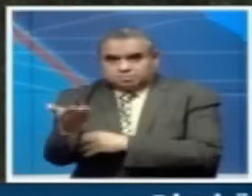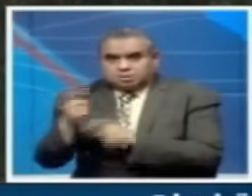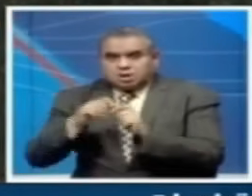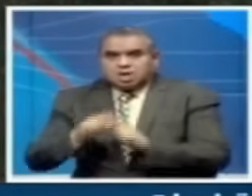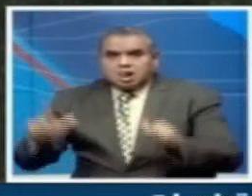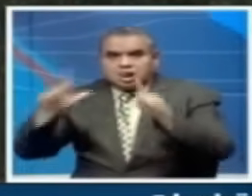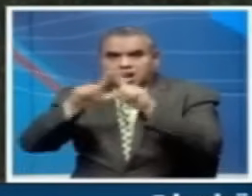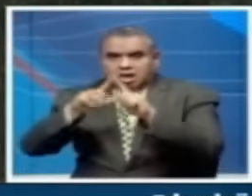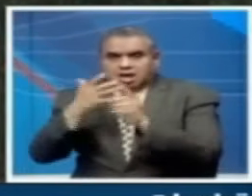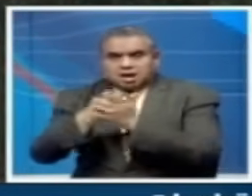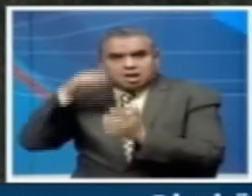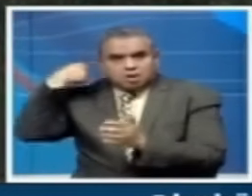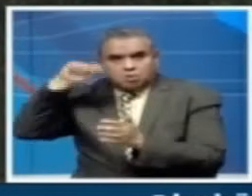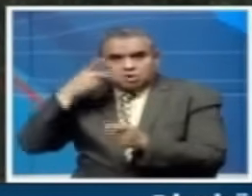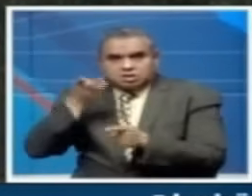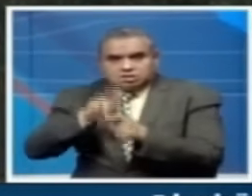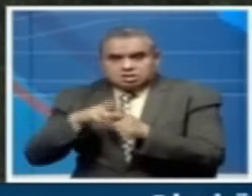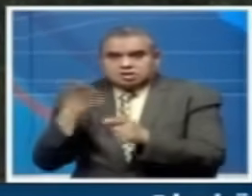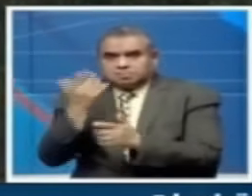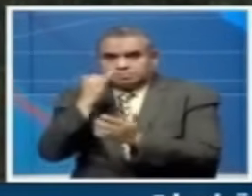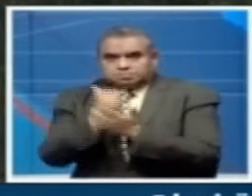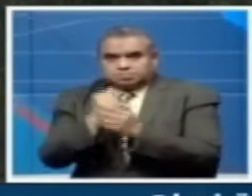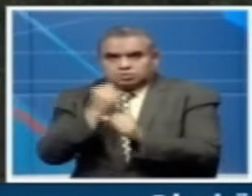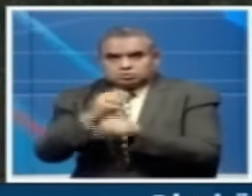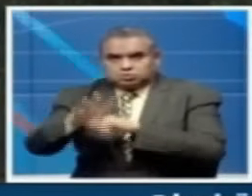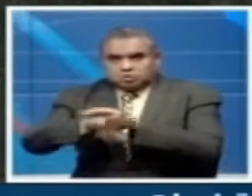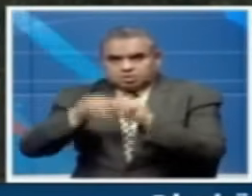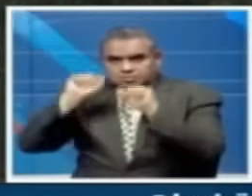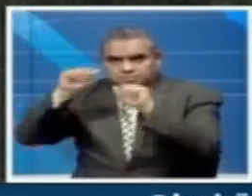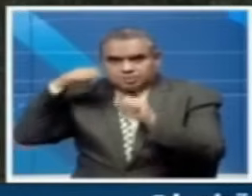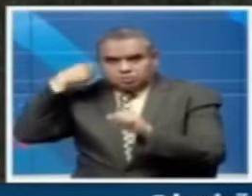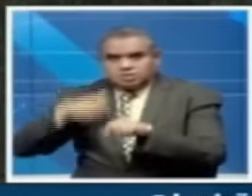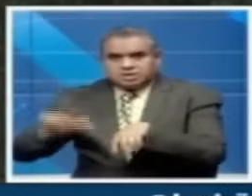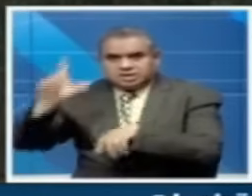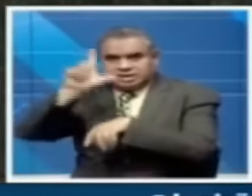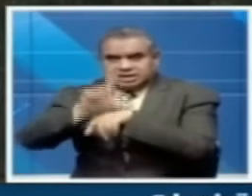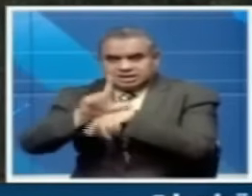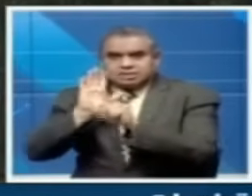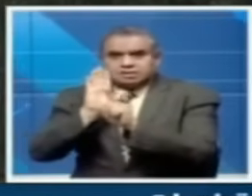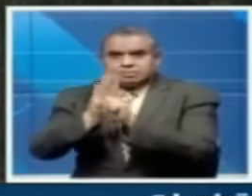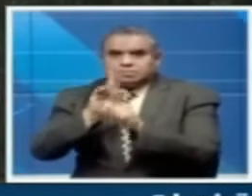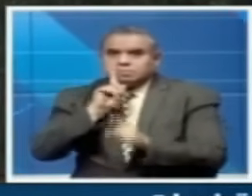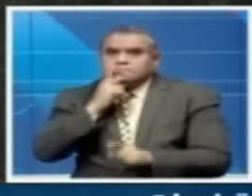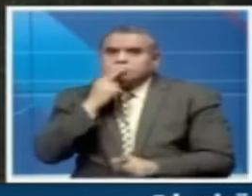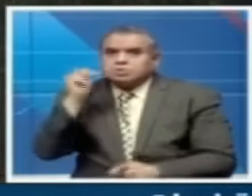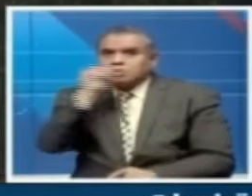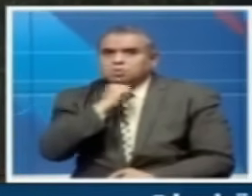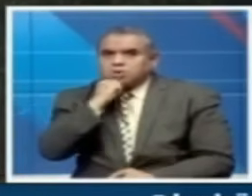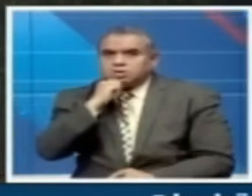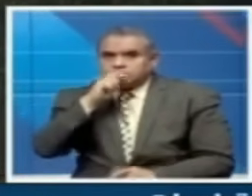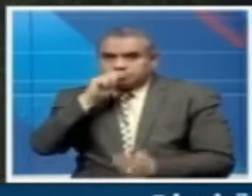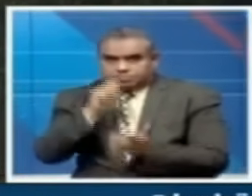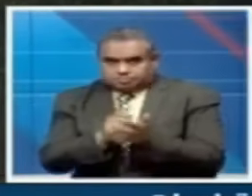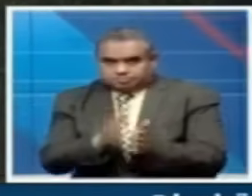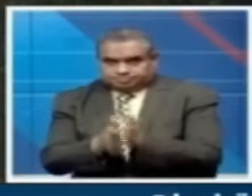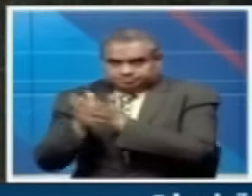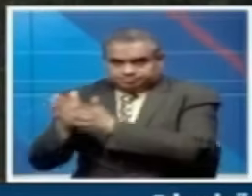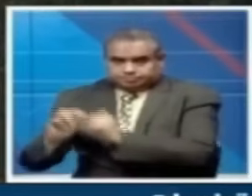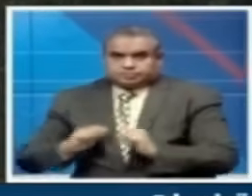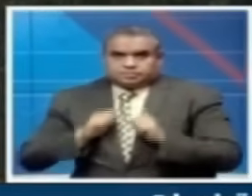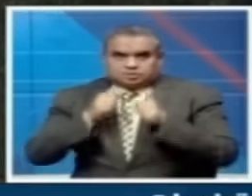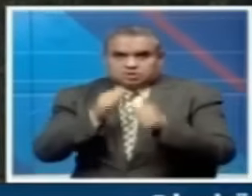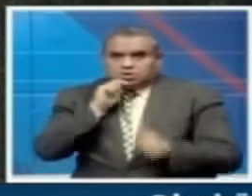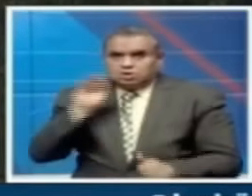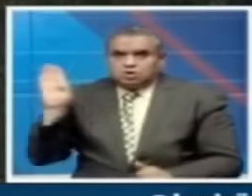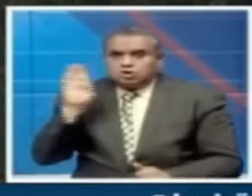في المائدة الوزارية المستديرة التي ينظمها المنتدى الوزاري للاتحاد من أجل المتوسط. من ناحية أخرى، يتوجه